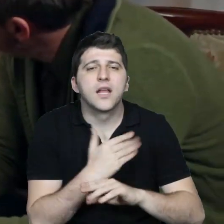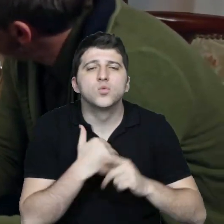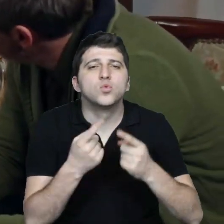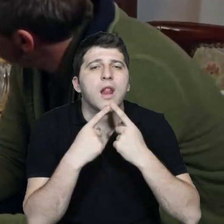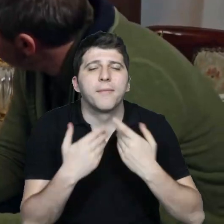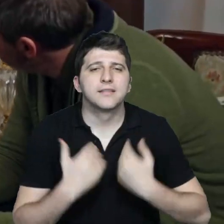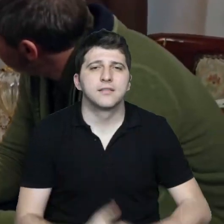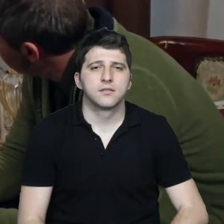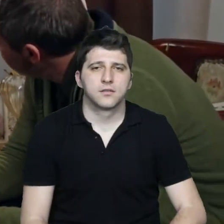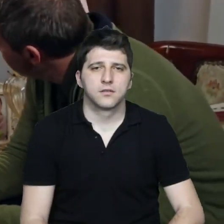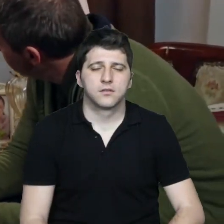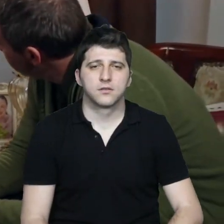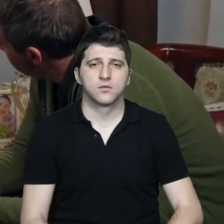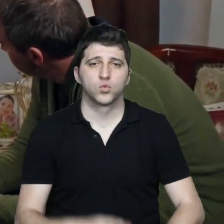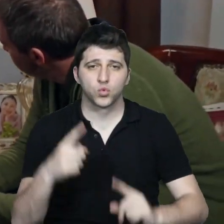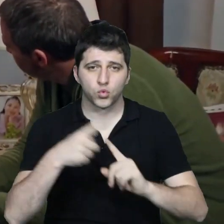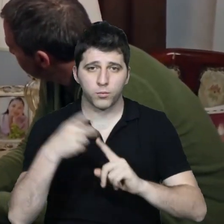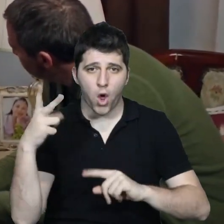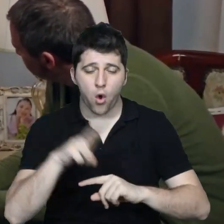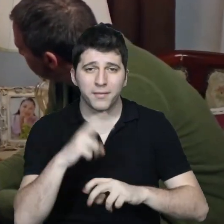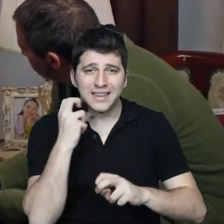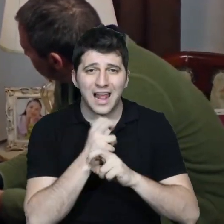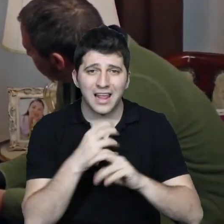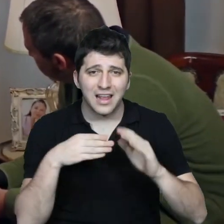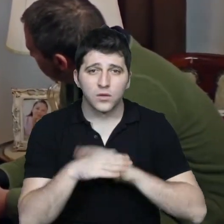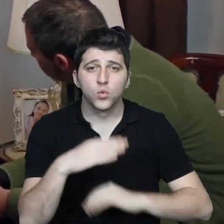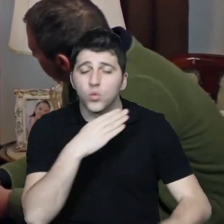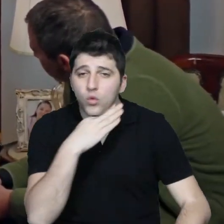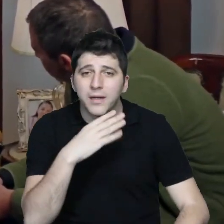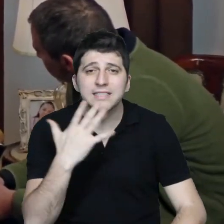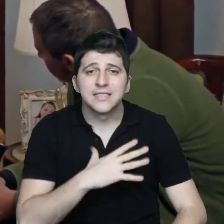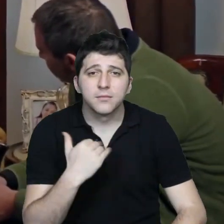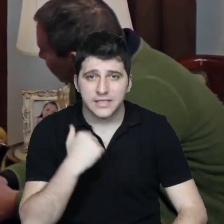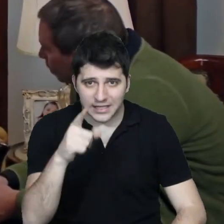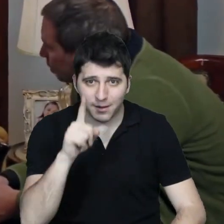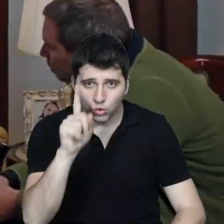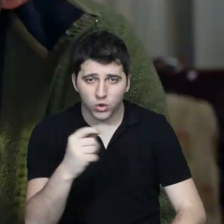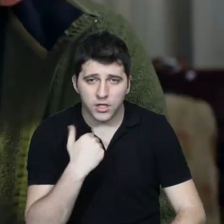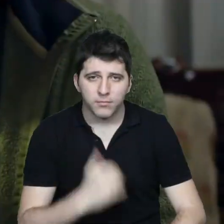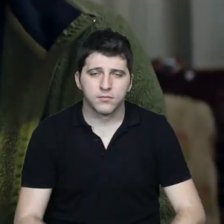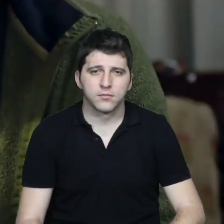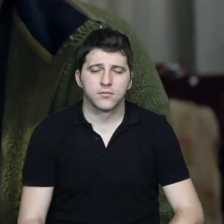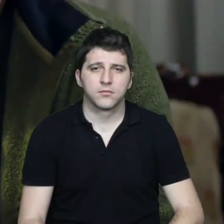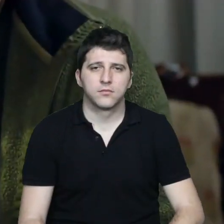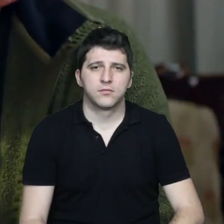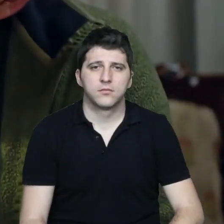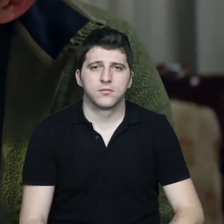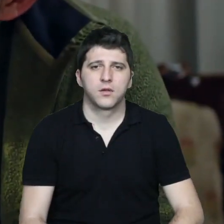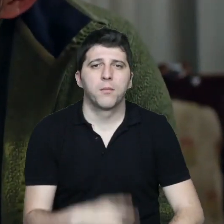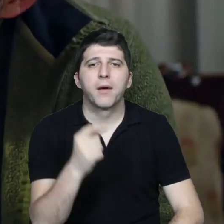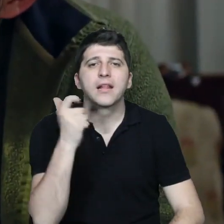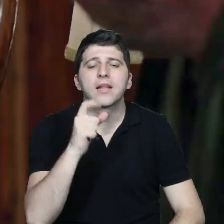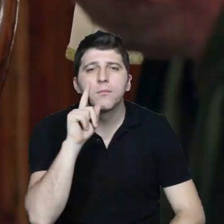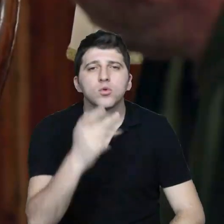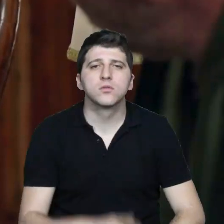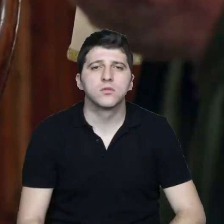söylemedin? Torunum ölüm tehlikesi geçirmiş, kurban kesmek istedim. Sana mı soracaktım? Parayı nereden